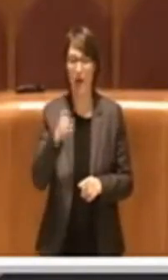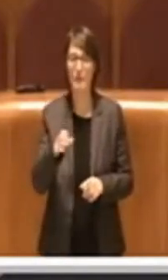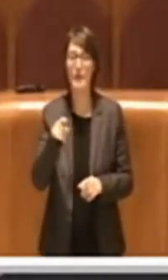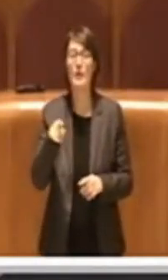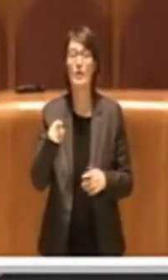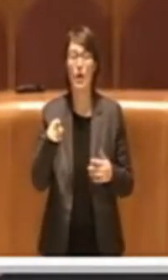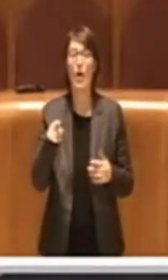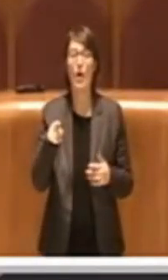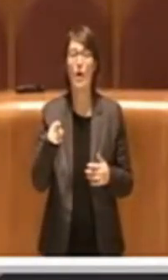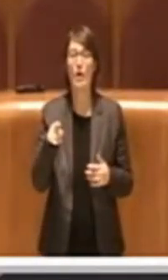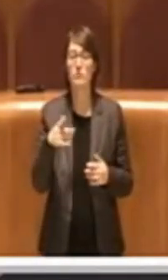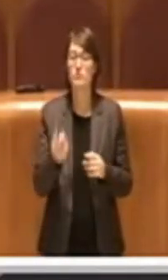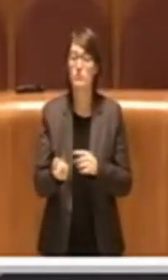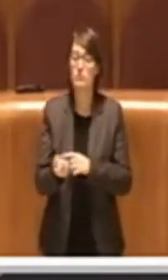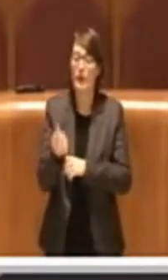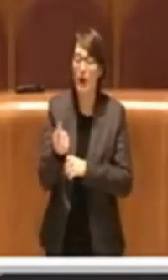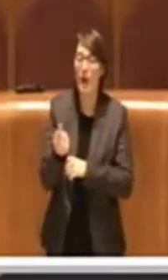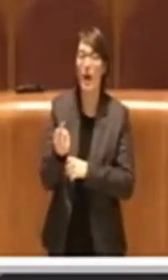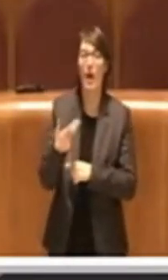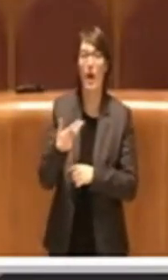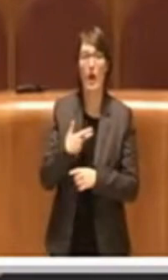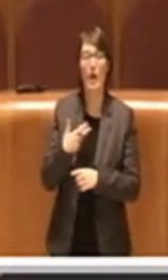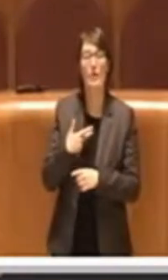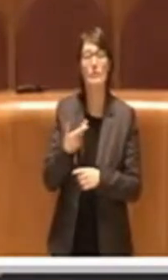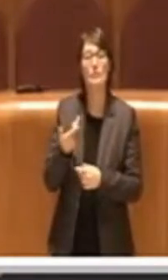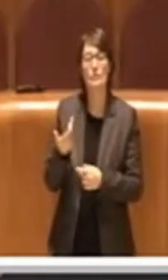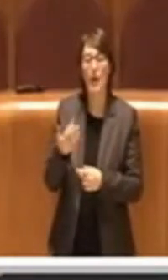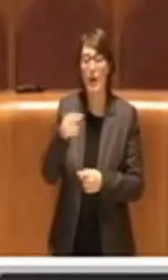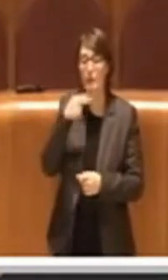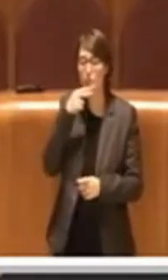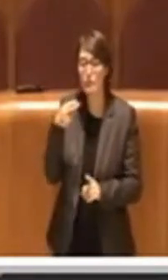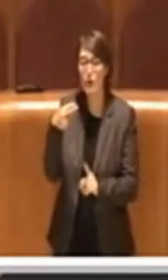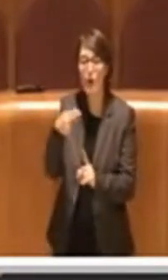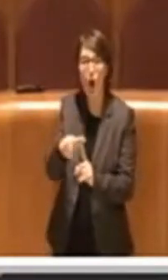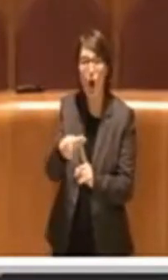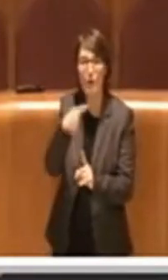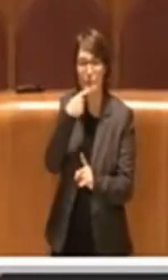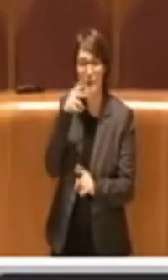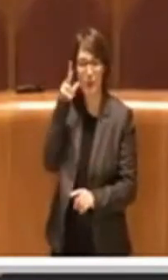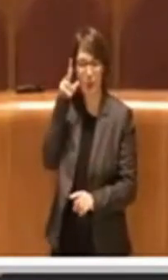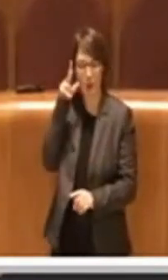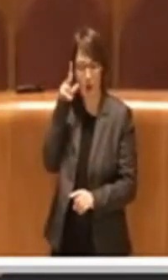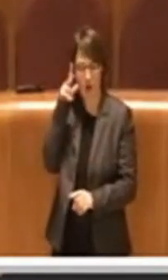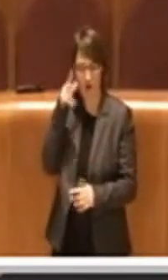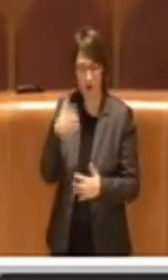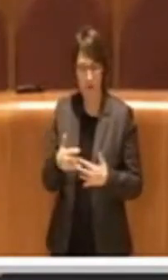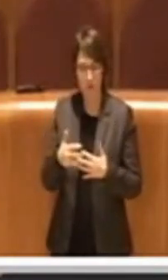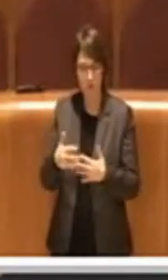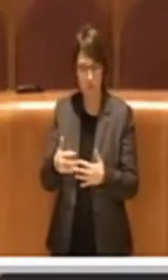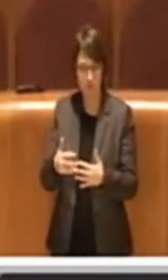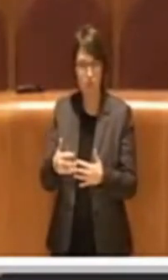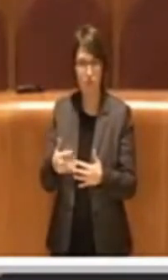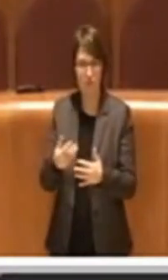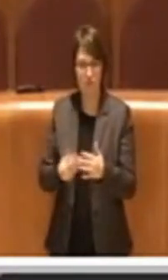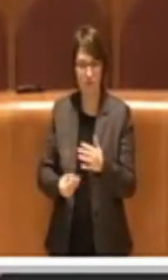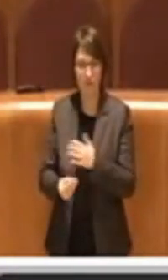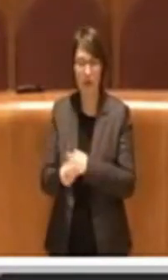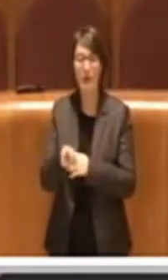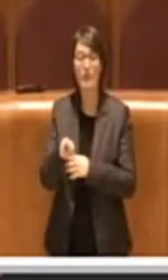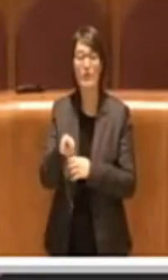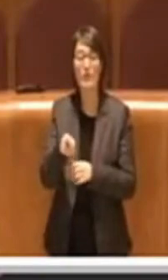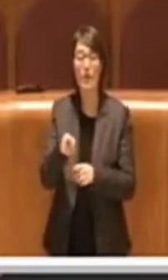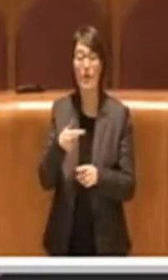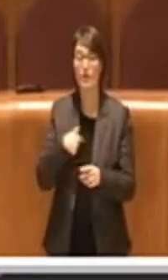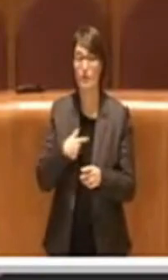invalsa la prassi di apporre il nome della gestante sul luogo che segnala il luogo di sepoltura del